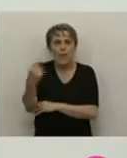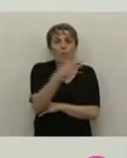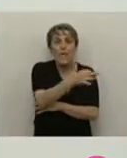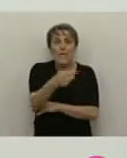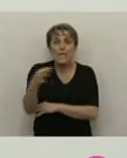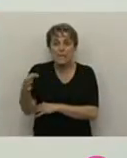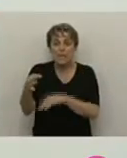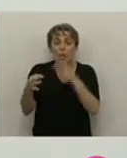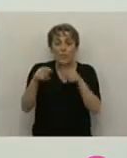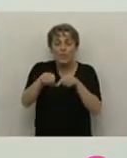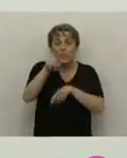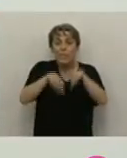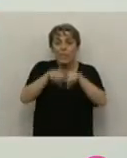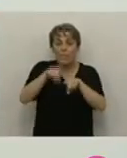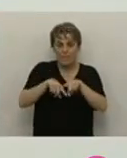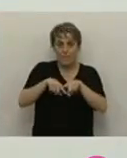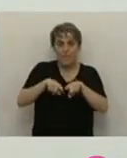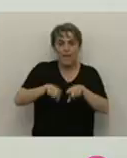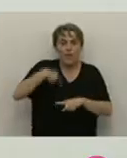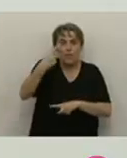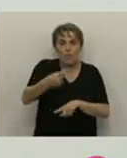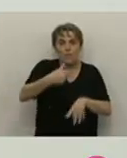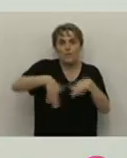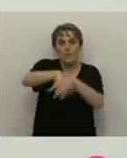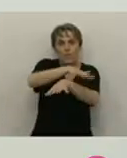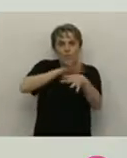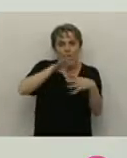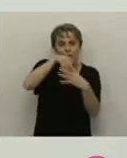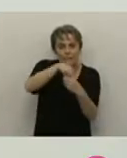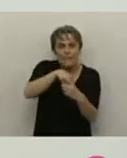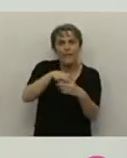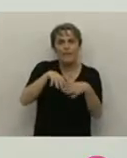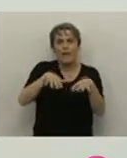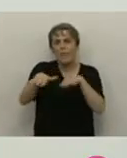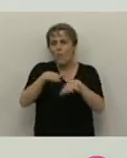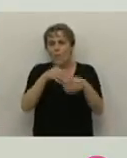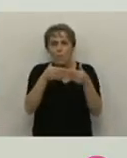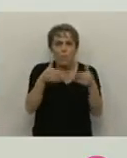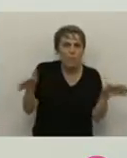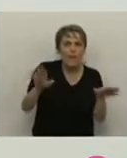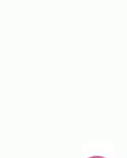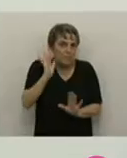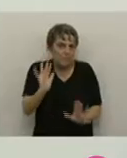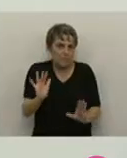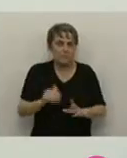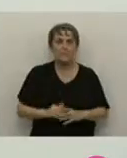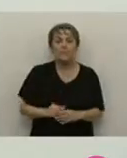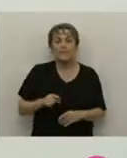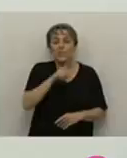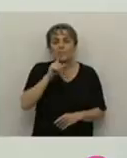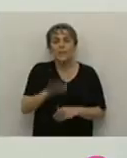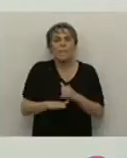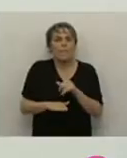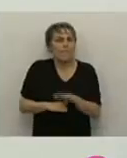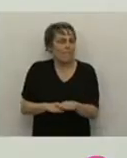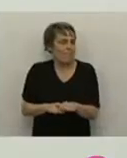d'això depèn que després puguem obrir-les a la mobilitat interna, després puguem obrir-les a la mobilitat externa. És un primer fons